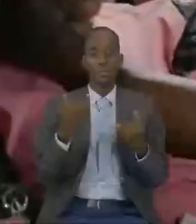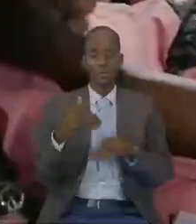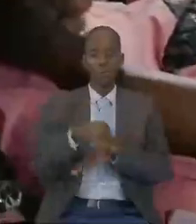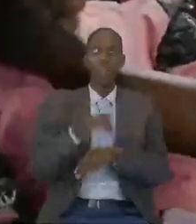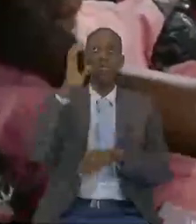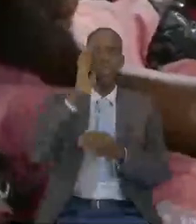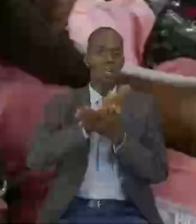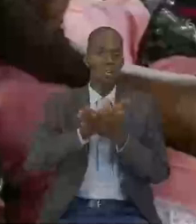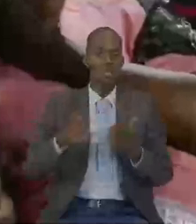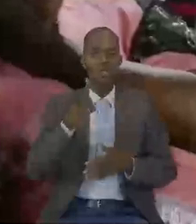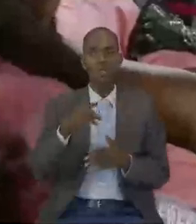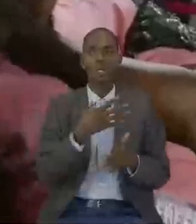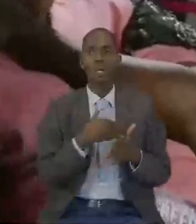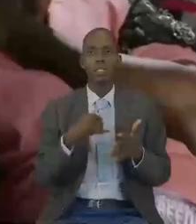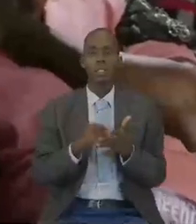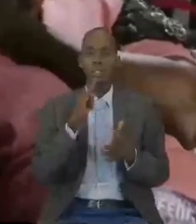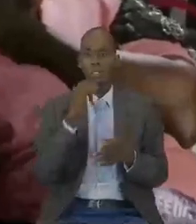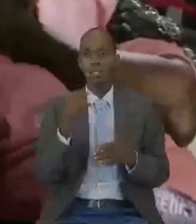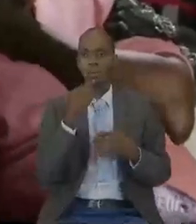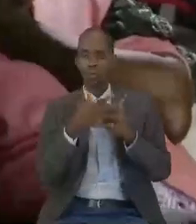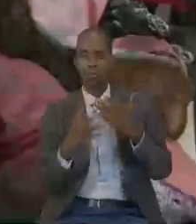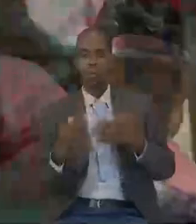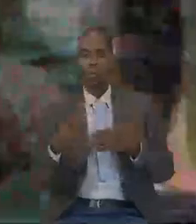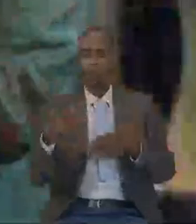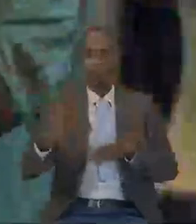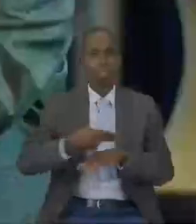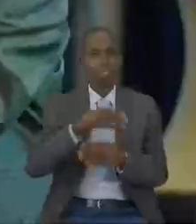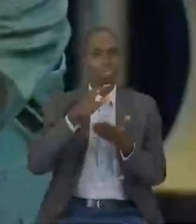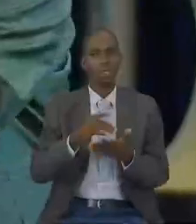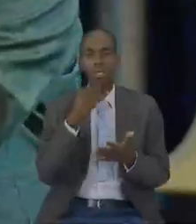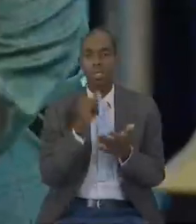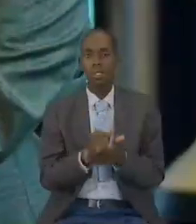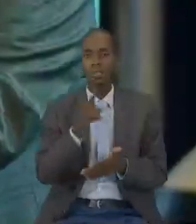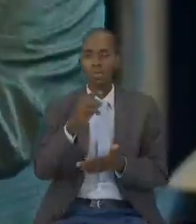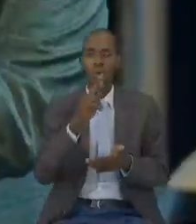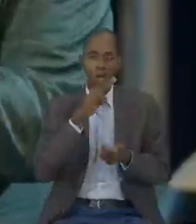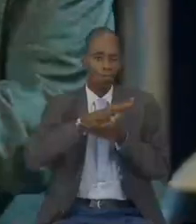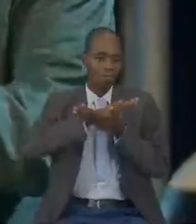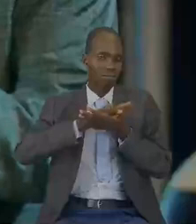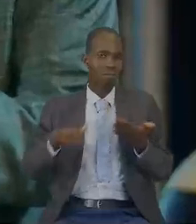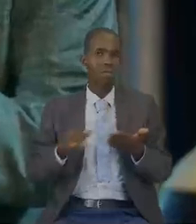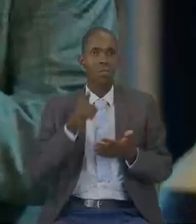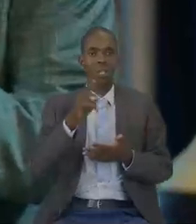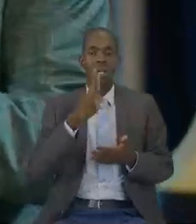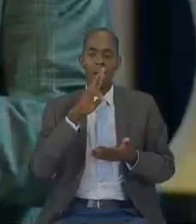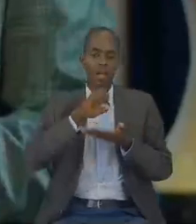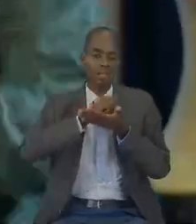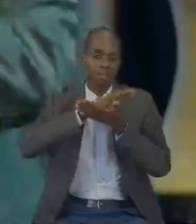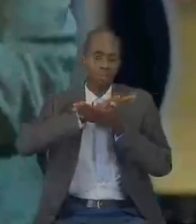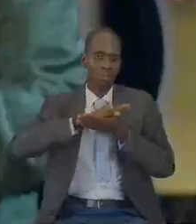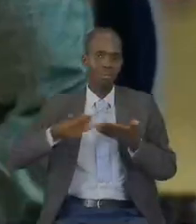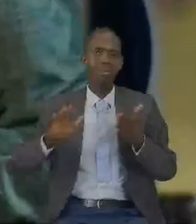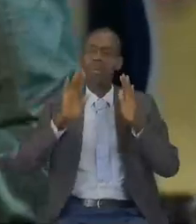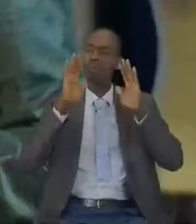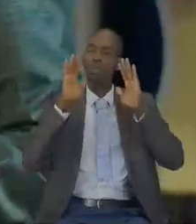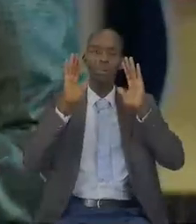soir, il va te purifier. Et c'est le sang, c'est le sang. Le sang de l'agneau. Aidé. Mais vous avez été lavé. Mais vous avez été